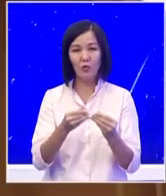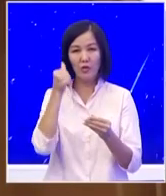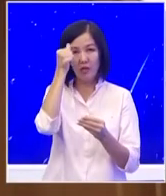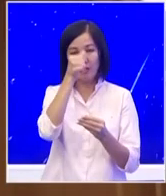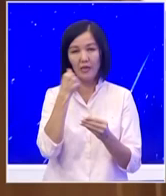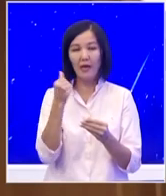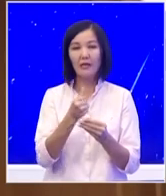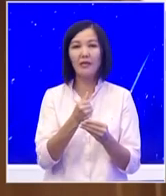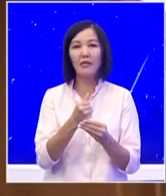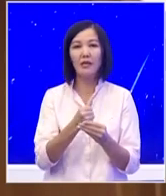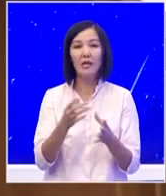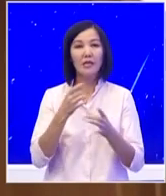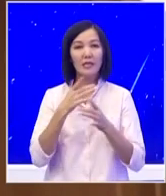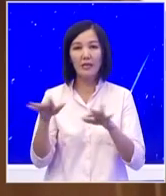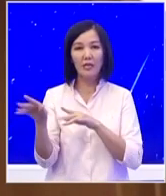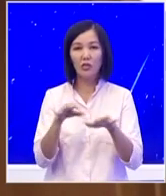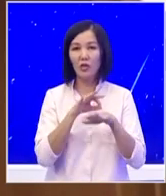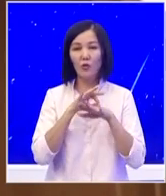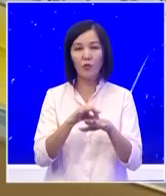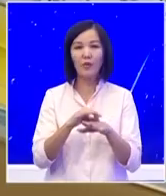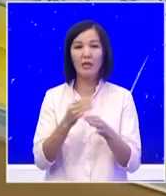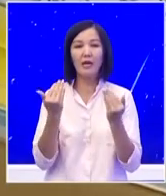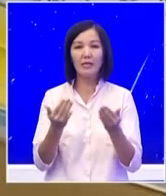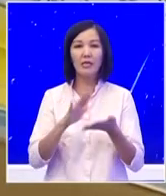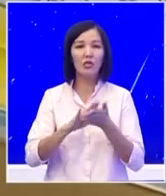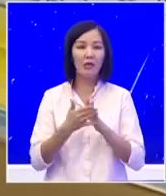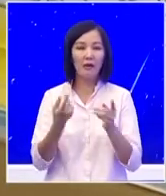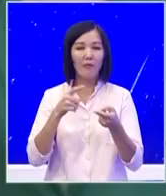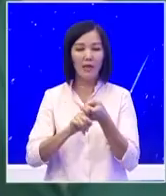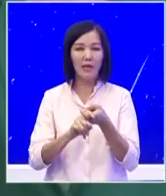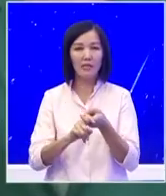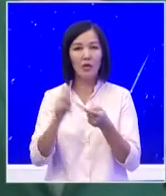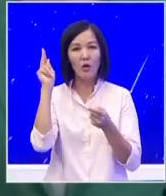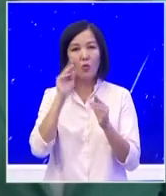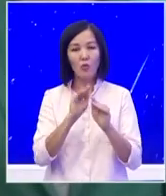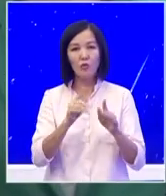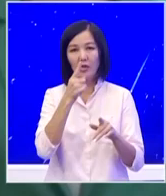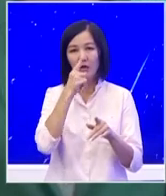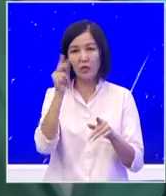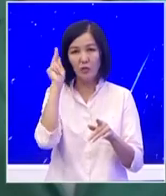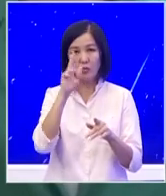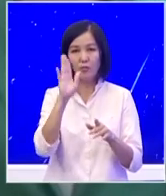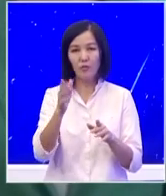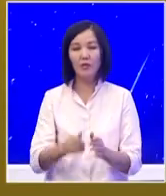сыңғырлап, сән салтанат болмайды. Елдегі эпидемиологиялық ахуалға байланысты оқушылар қашықтан оқытылады.